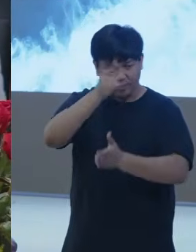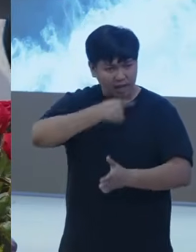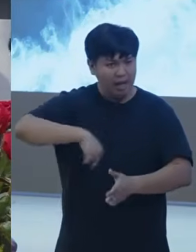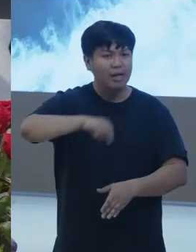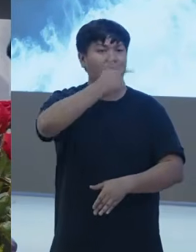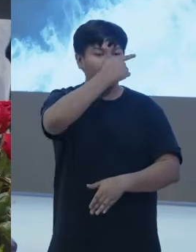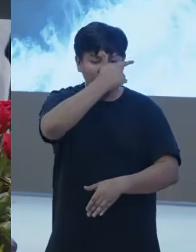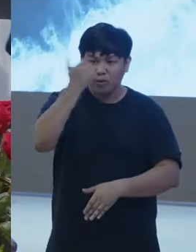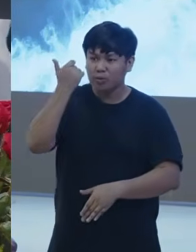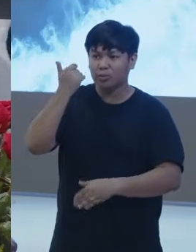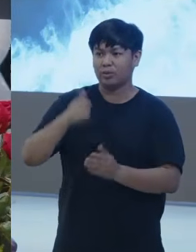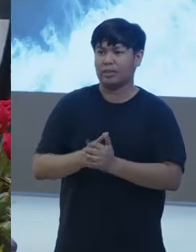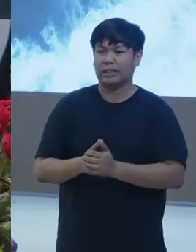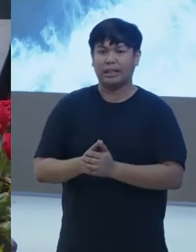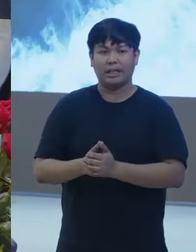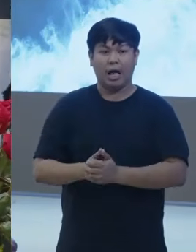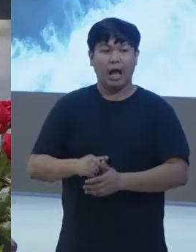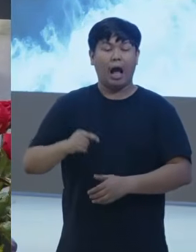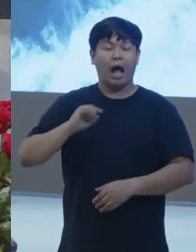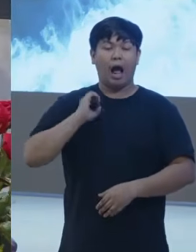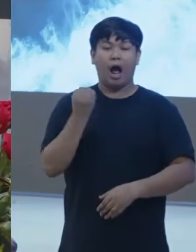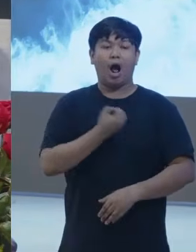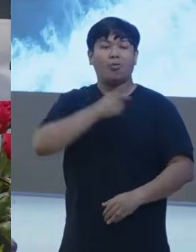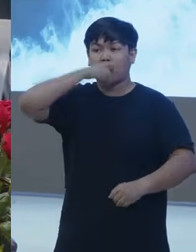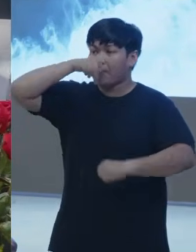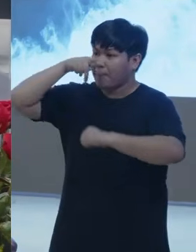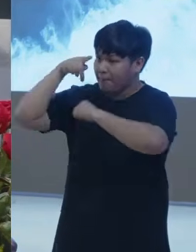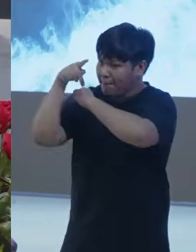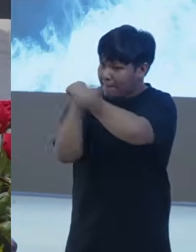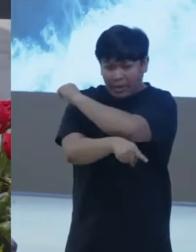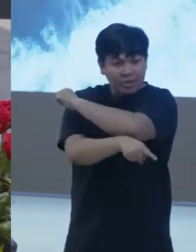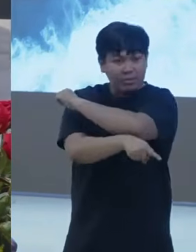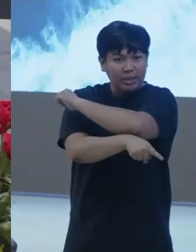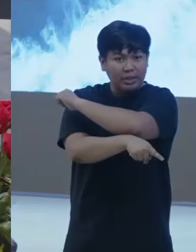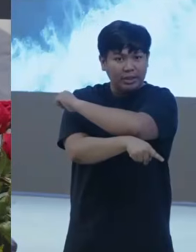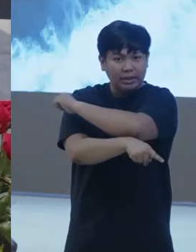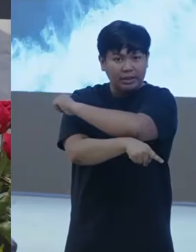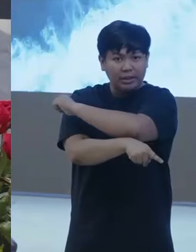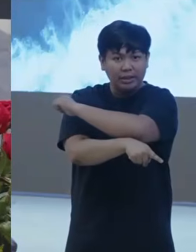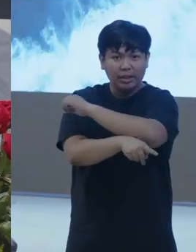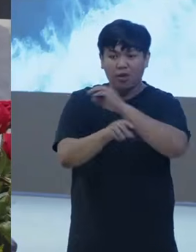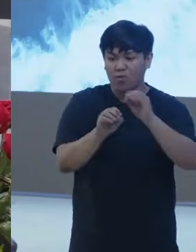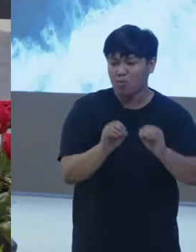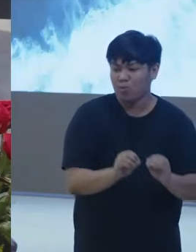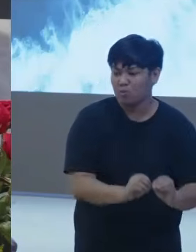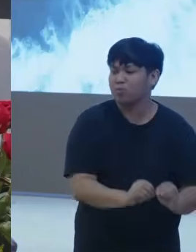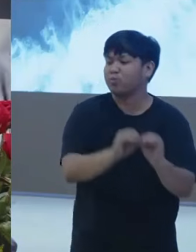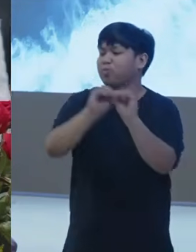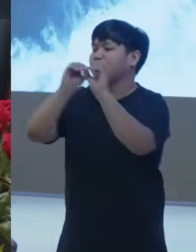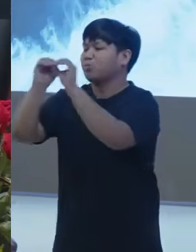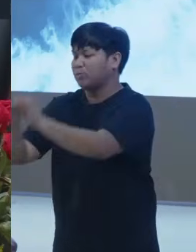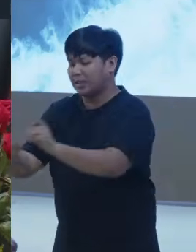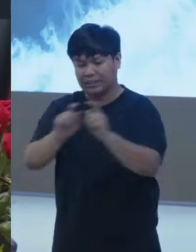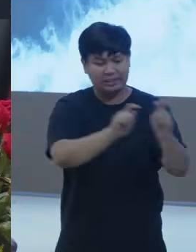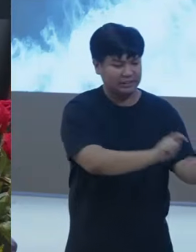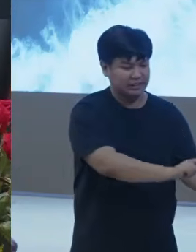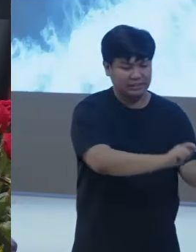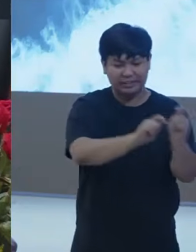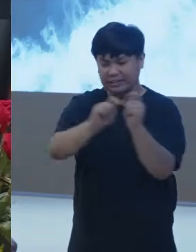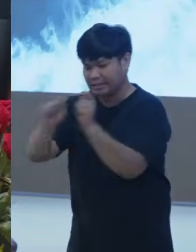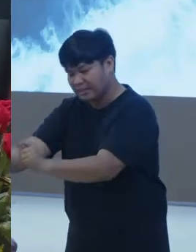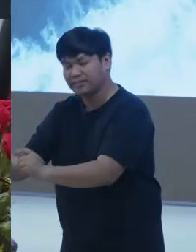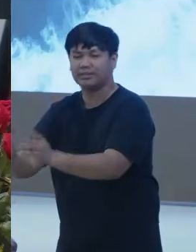dahil ang kaparusahan na dapat sanay atin ay kanya nang ibinuhos sa kanyang anak.